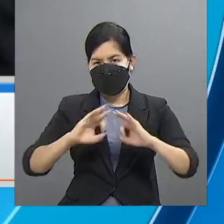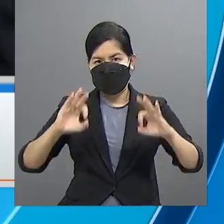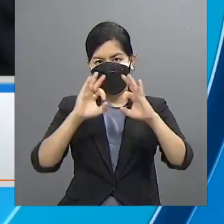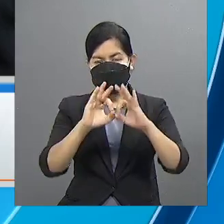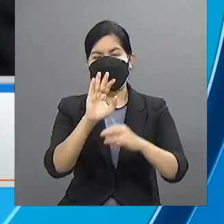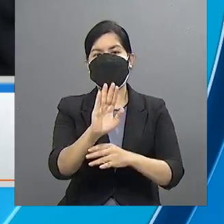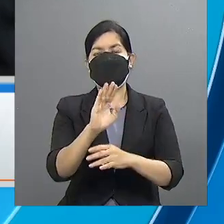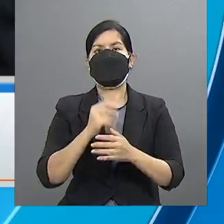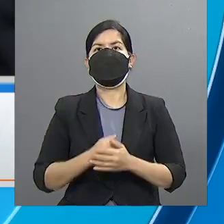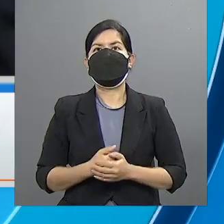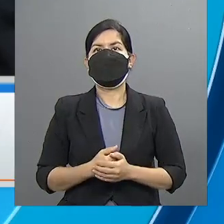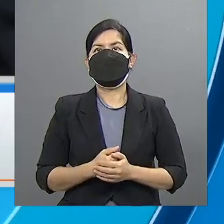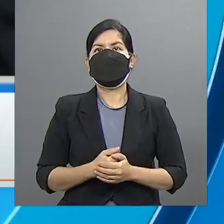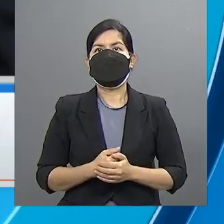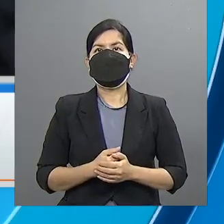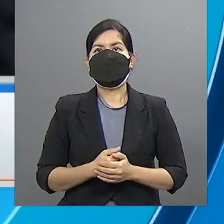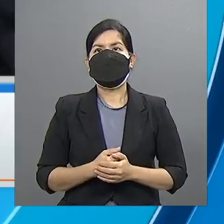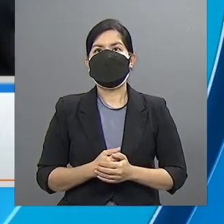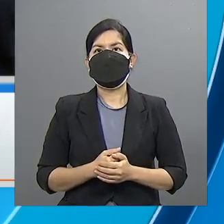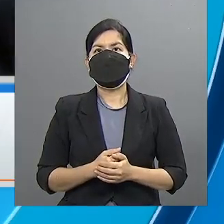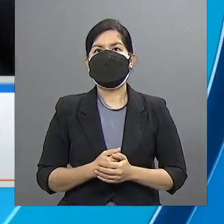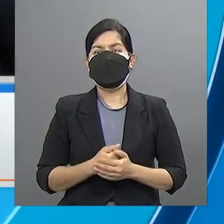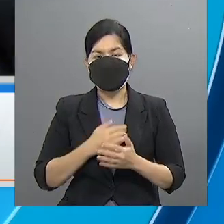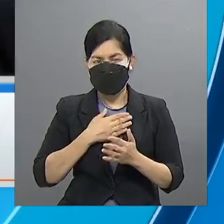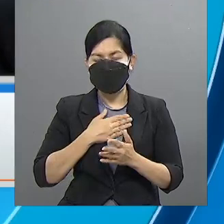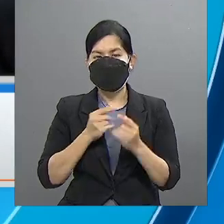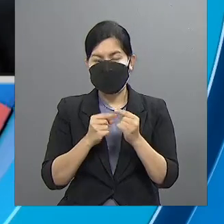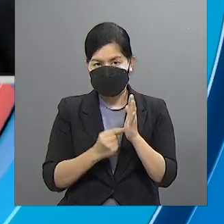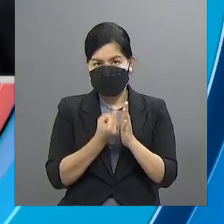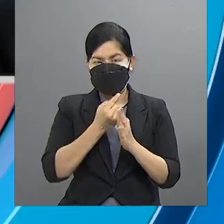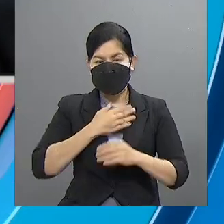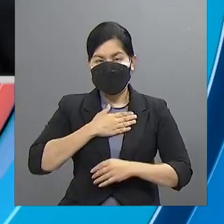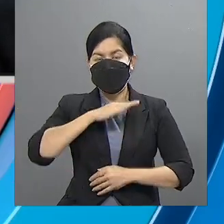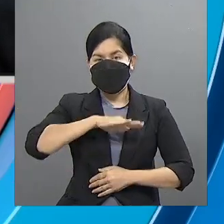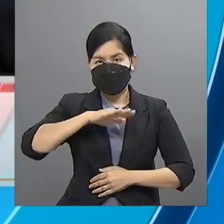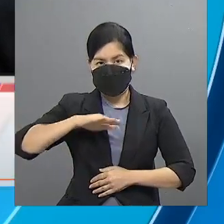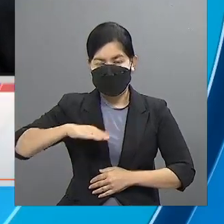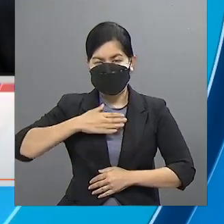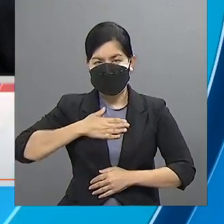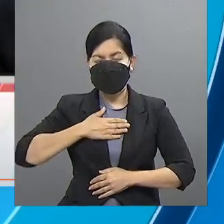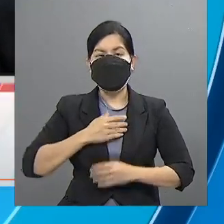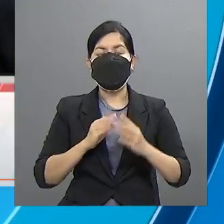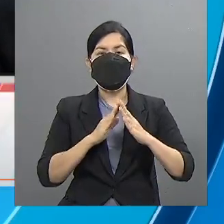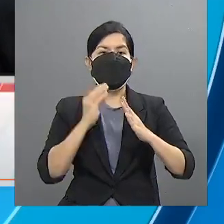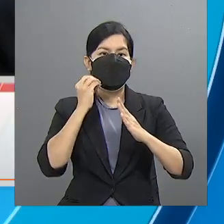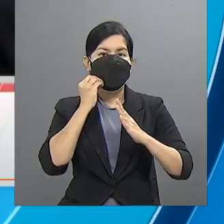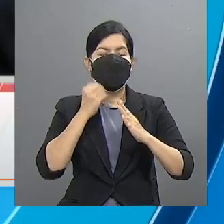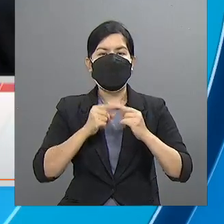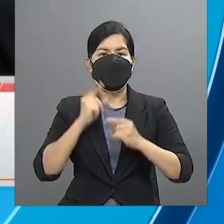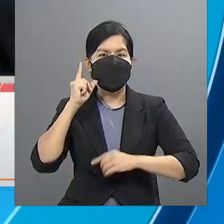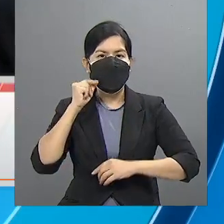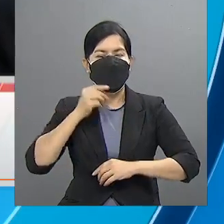จริงๆอ่ะต้องเริ่มตั้งแต่ตอนผมเป็นเด็กเลยครับผมก็คือจริงๆอ่ะทางที่บ้านนะครับคุณแม่เป็นโรคซึมเศร้าครับ